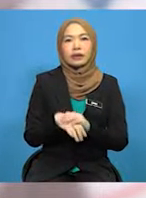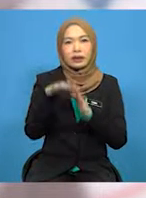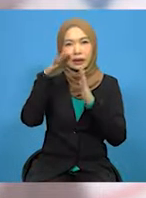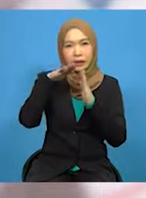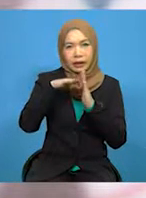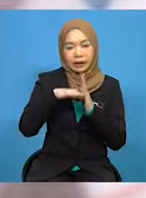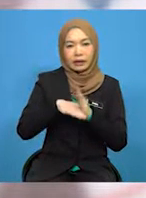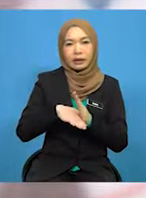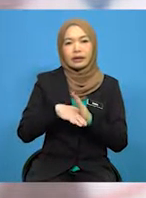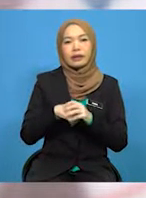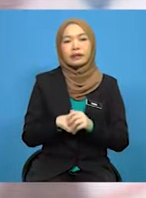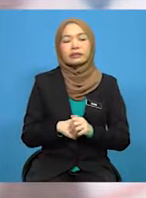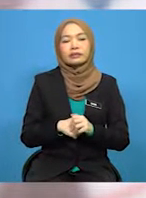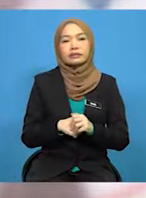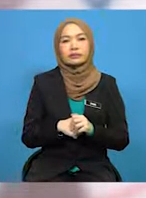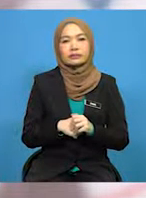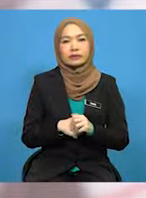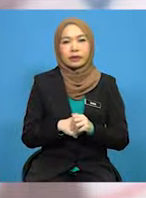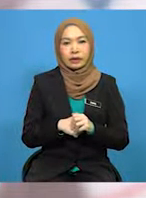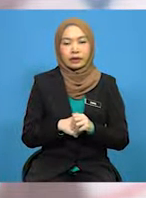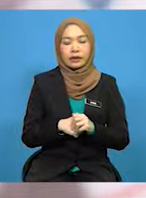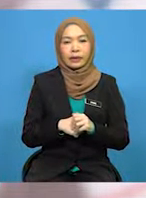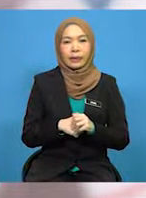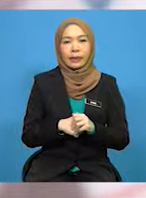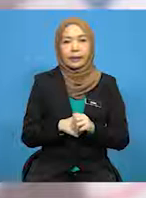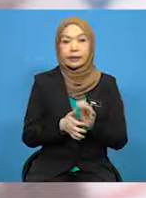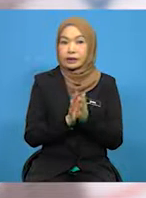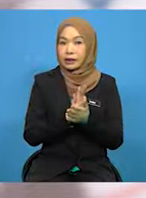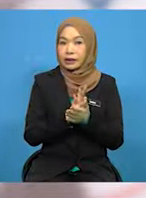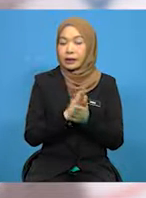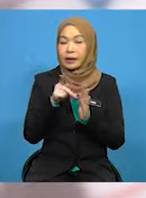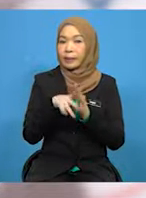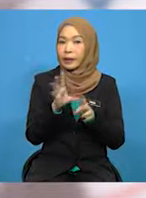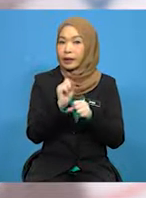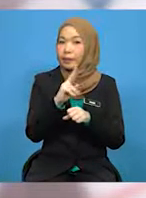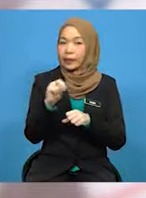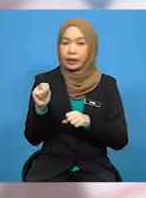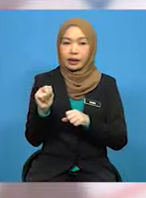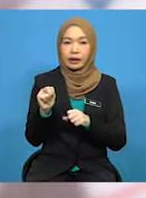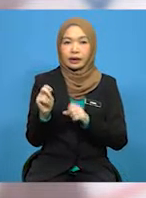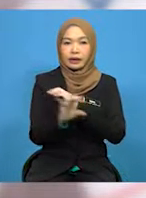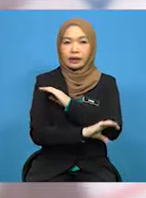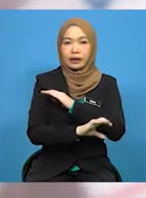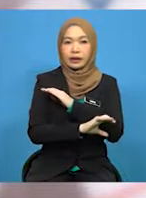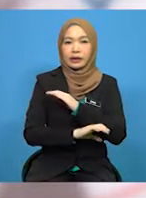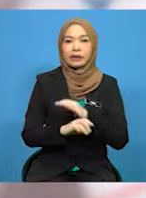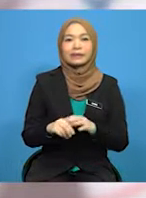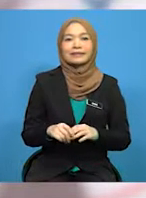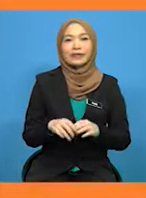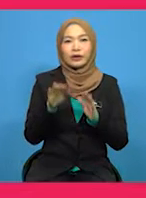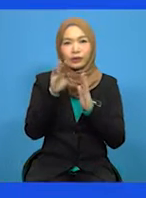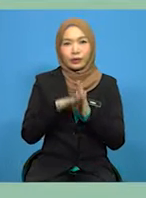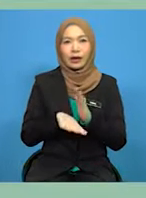keadaan sebenar. Oleh itu, pendapatan negara telah terkurang